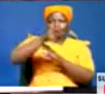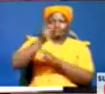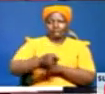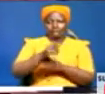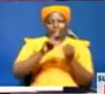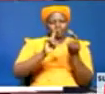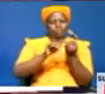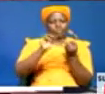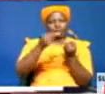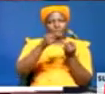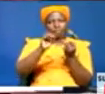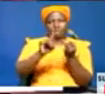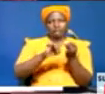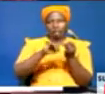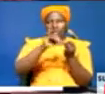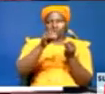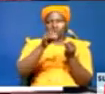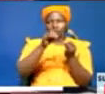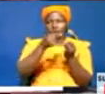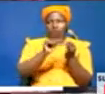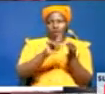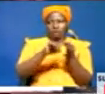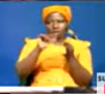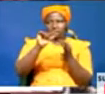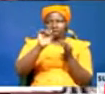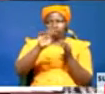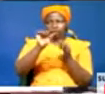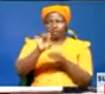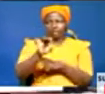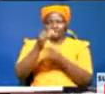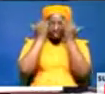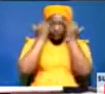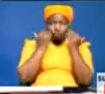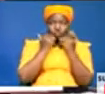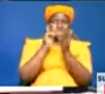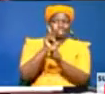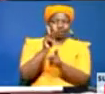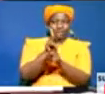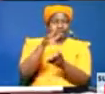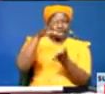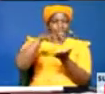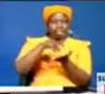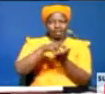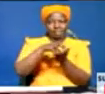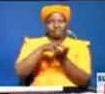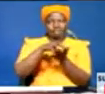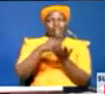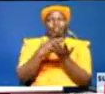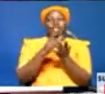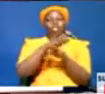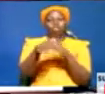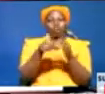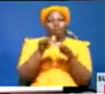Mutungi na George Ongondo, mahakama hiyo badala yake ilidumisha agizo lililowafurusha watu hao na kufutilia mbali hati za